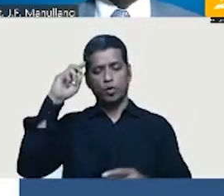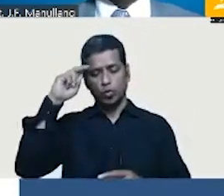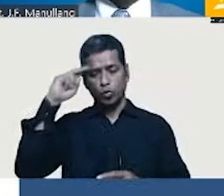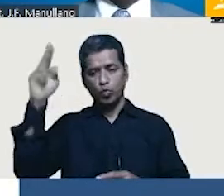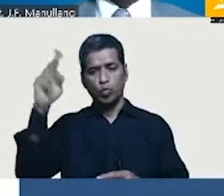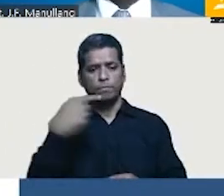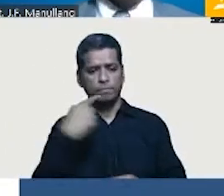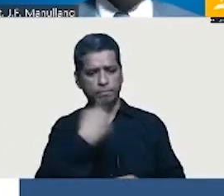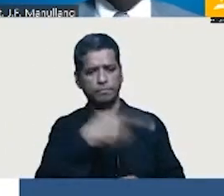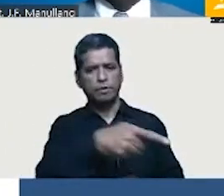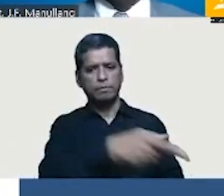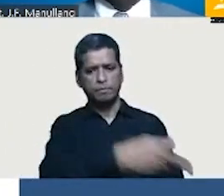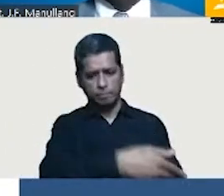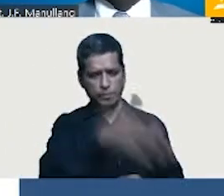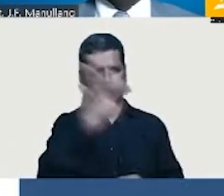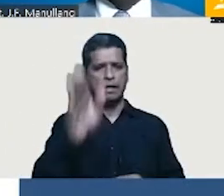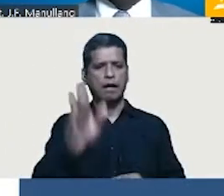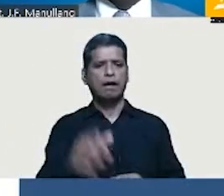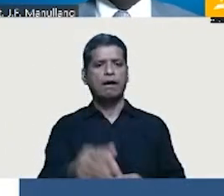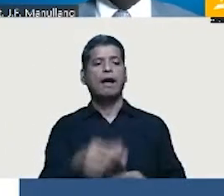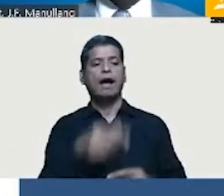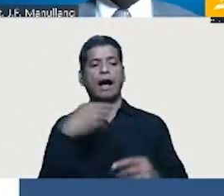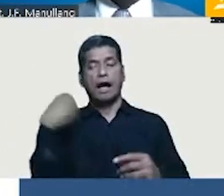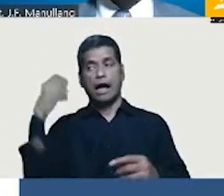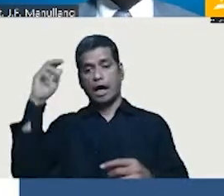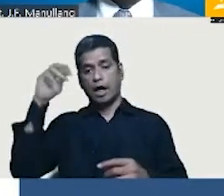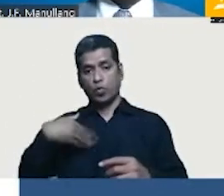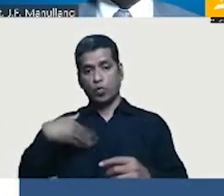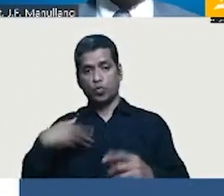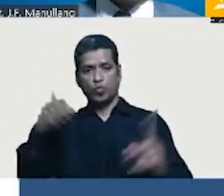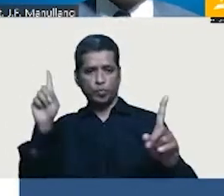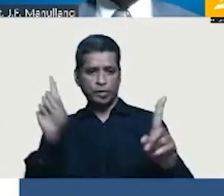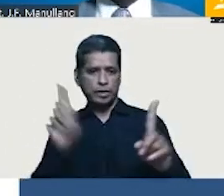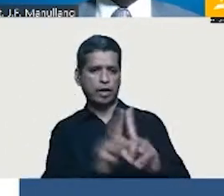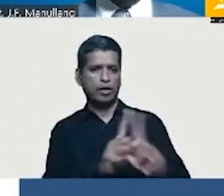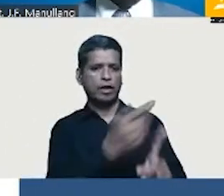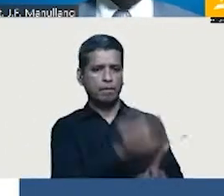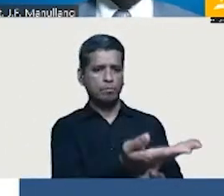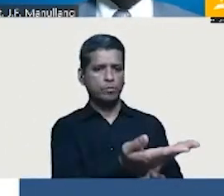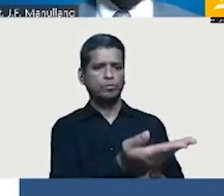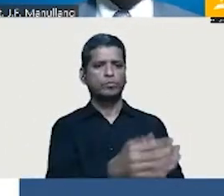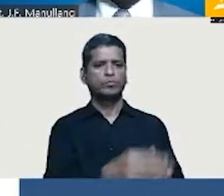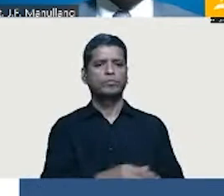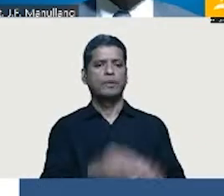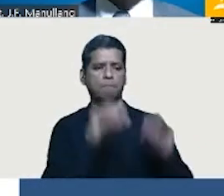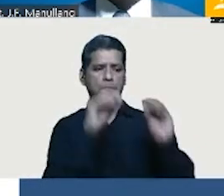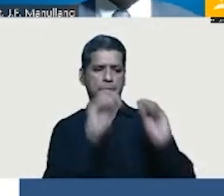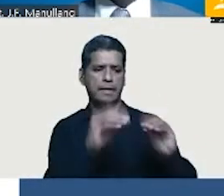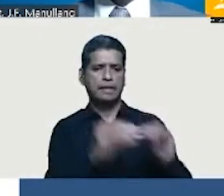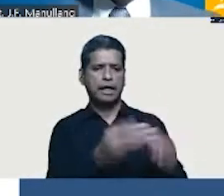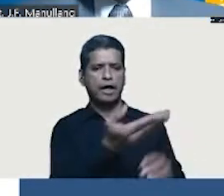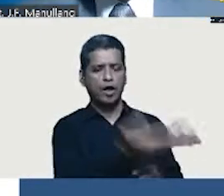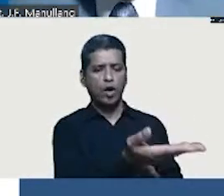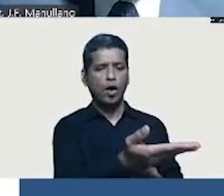menyertai lidahmu mengajarkan kau apa yang harus kukatakan itu sudah aku